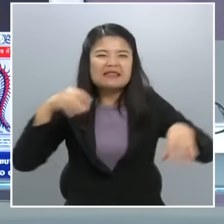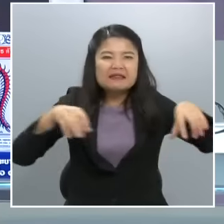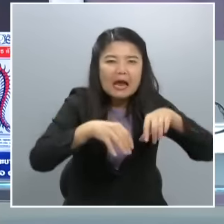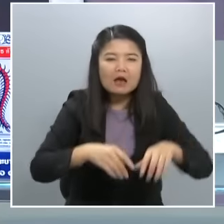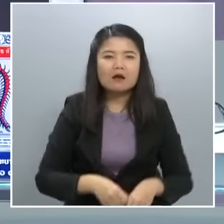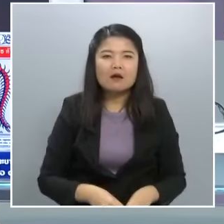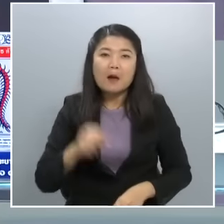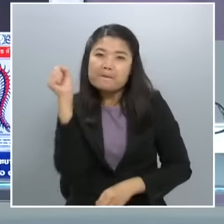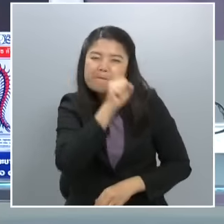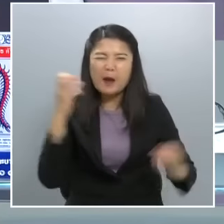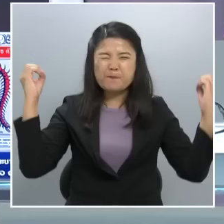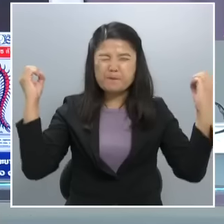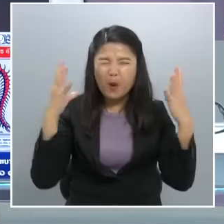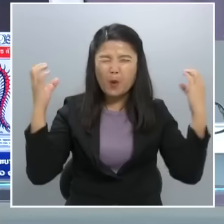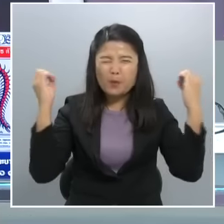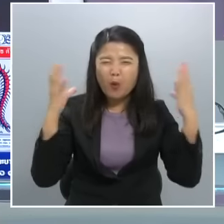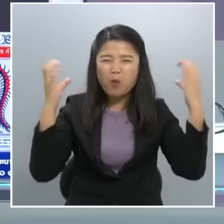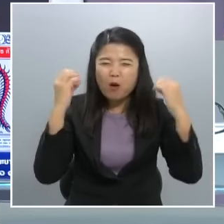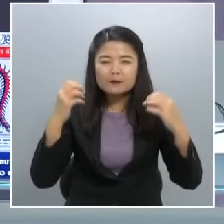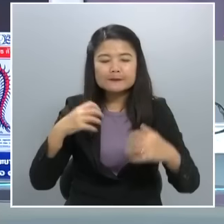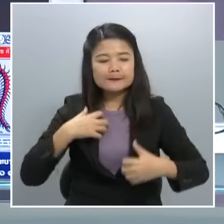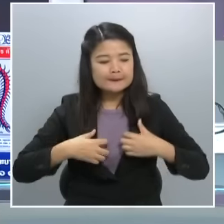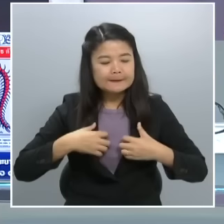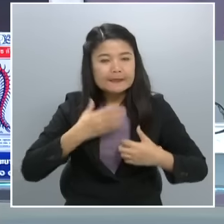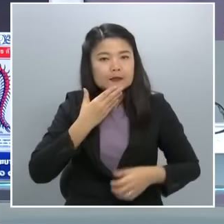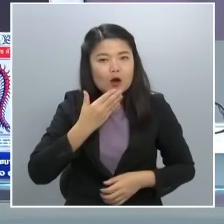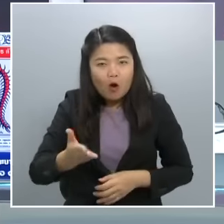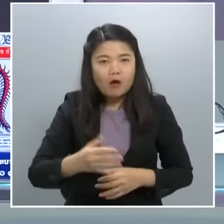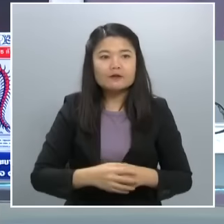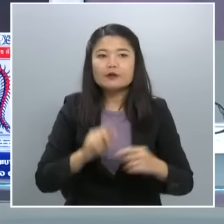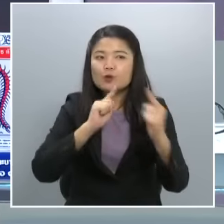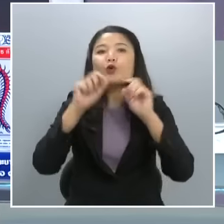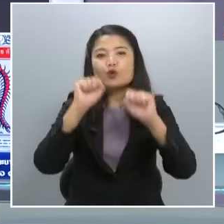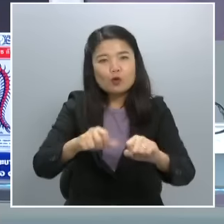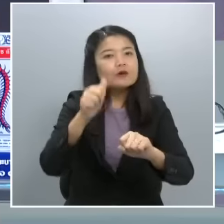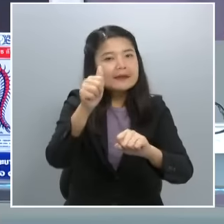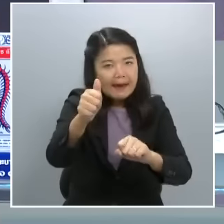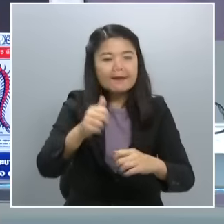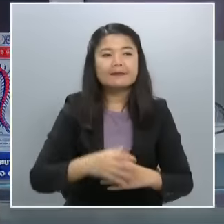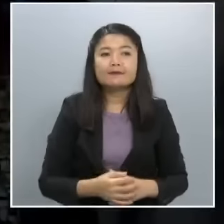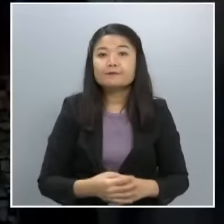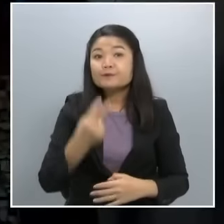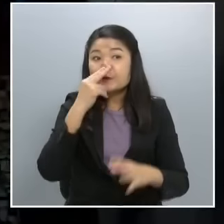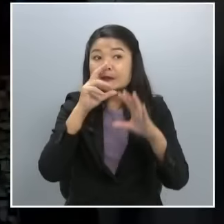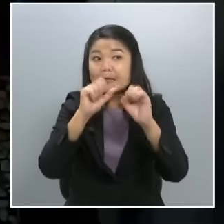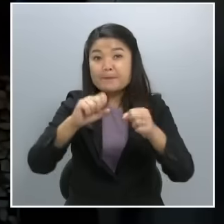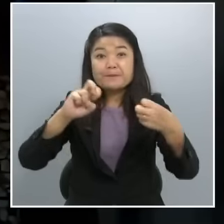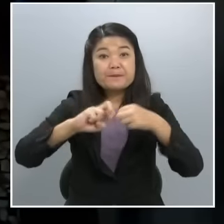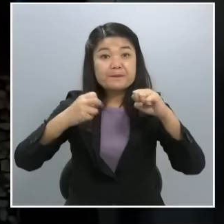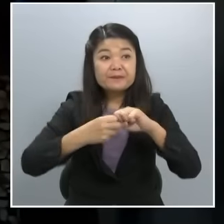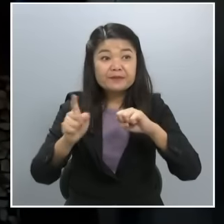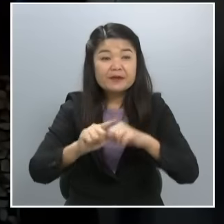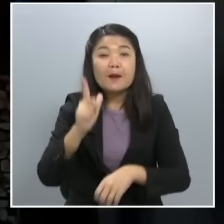ก่อกวนมาโดยตลอดแต่ว่าสุดท้ายแล้วเคสนี้สามารถจบลงได้ด้วยดีให้ดูต้นเรื่องก่อนนะคะ